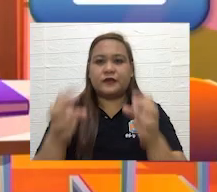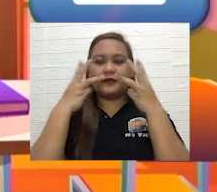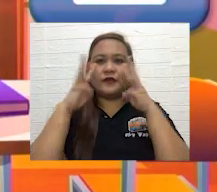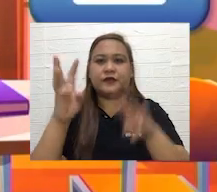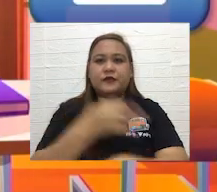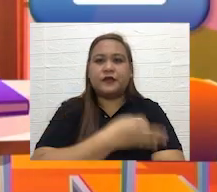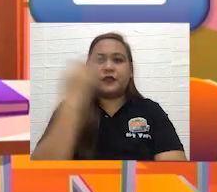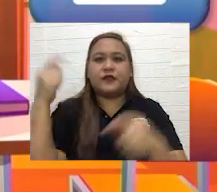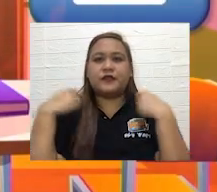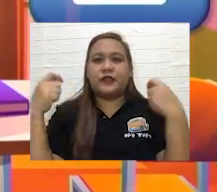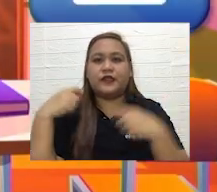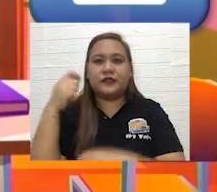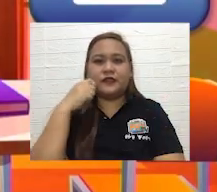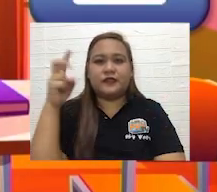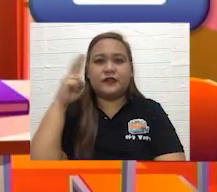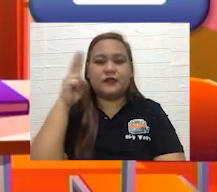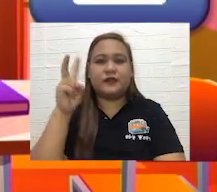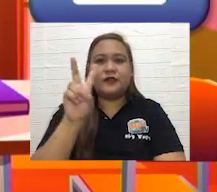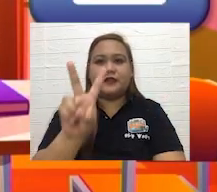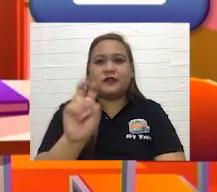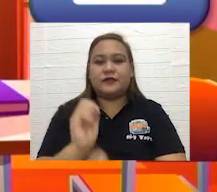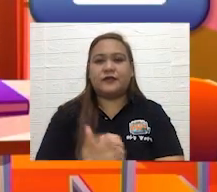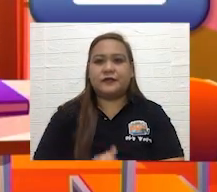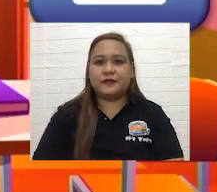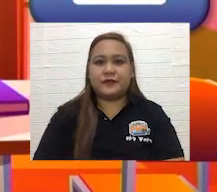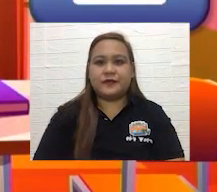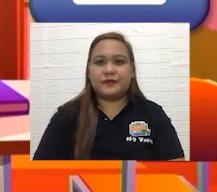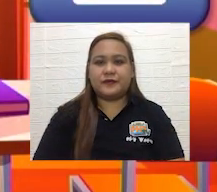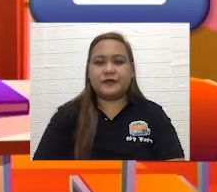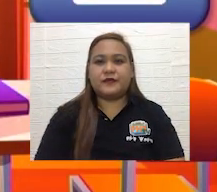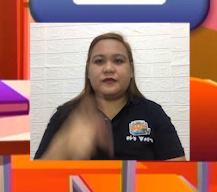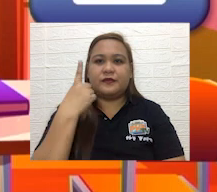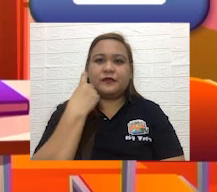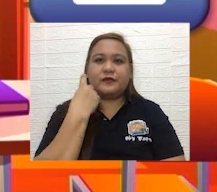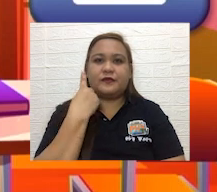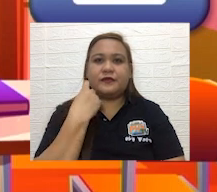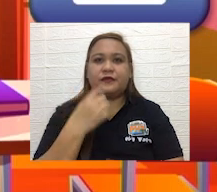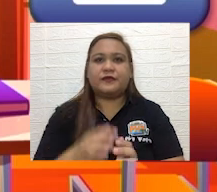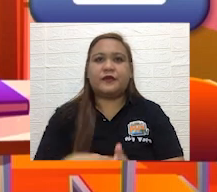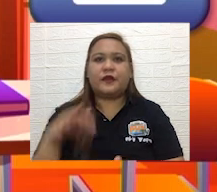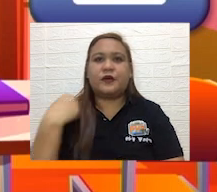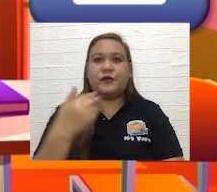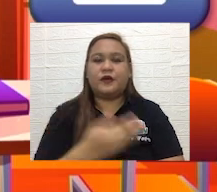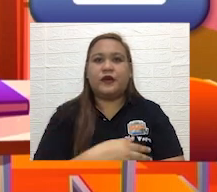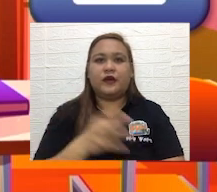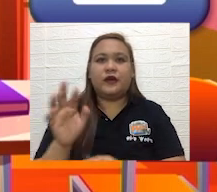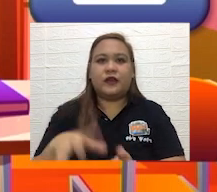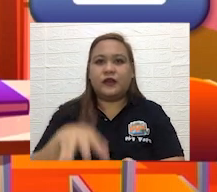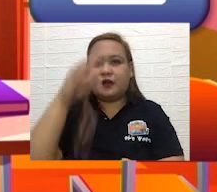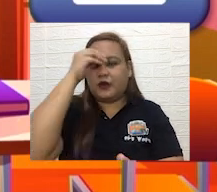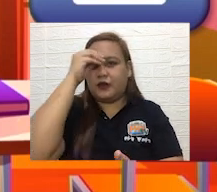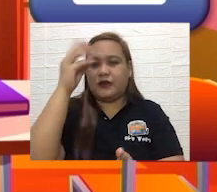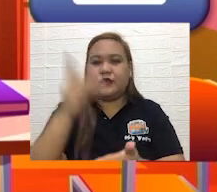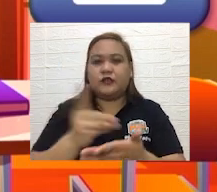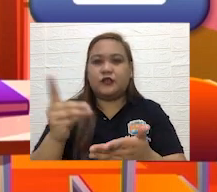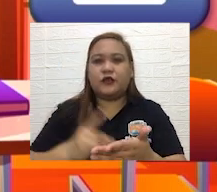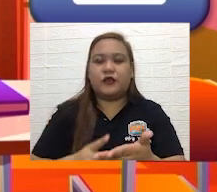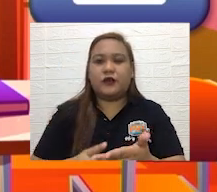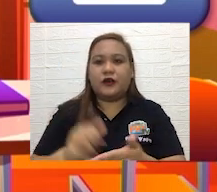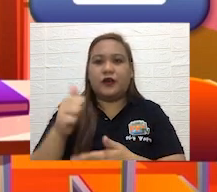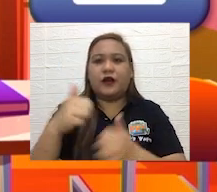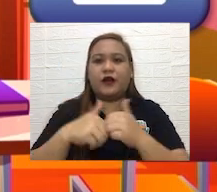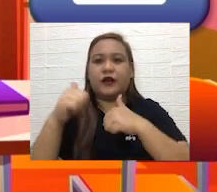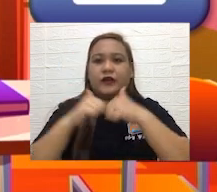You are still tuned into Fernandino Teens TV, Season 2. A while ago, we already learned how to draw